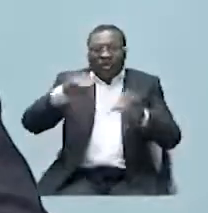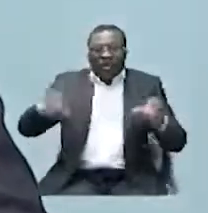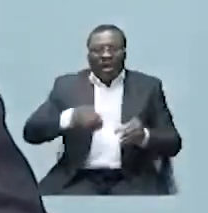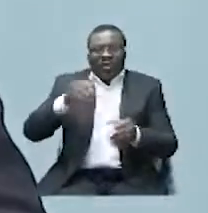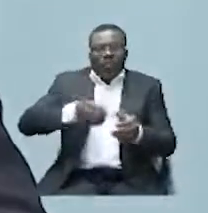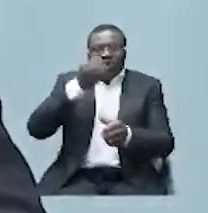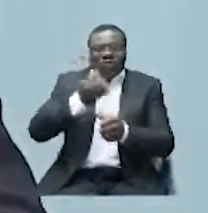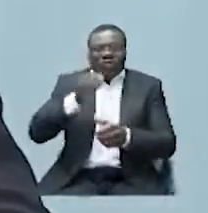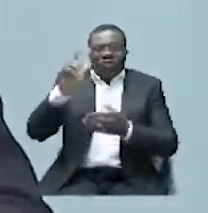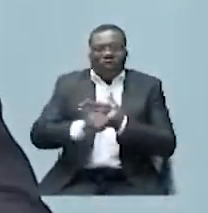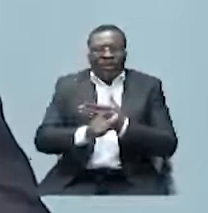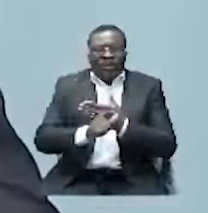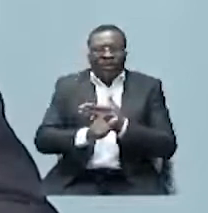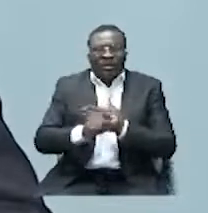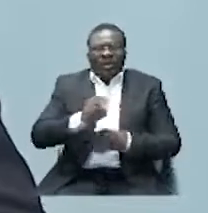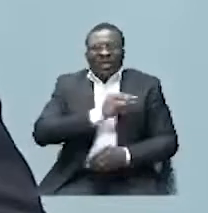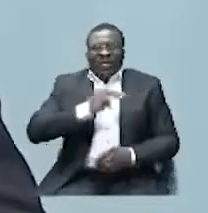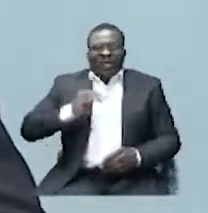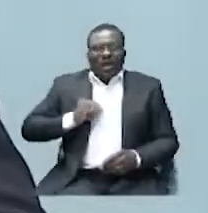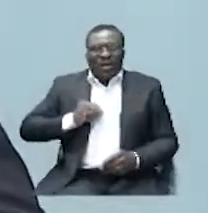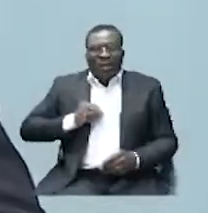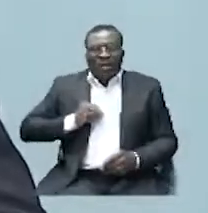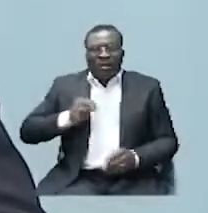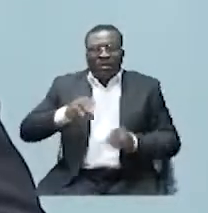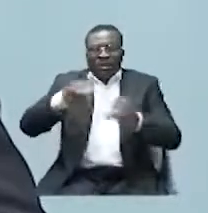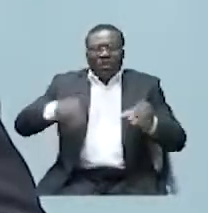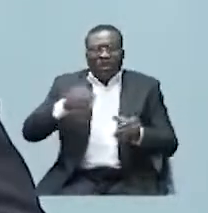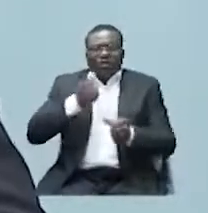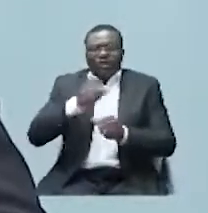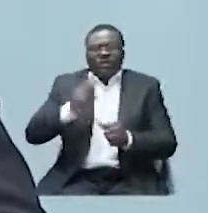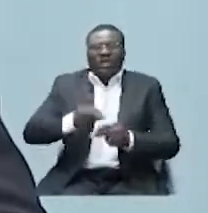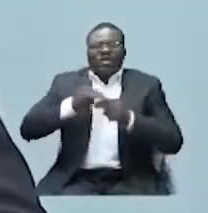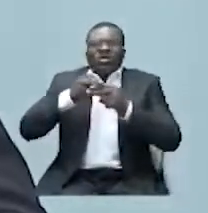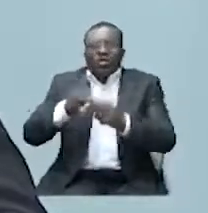constitutionnelle, les membres de la Cour constitutionnelle doivent être nommés